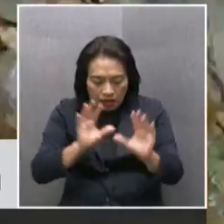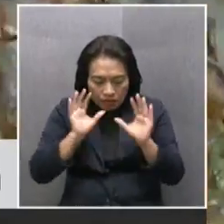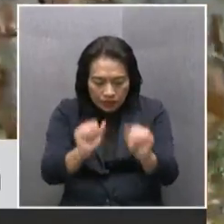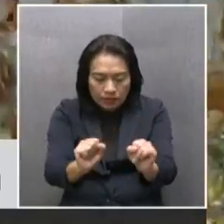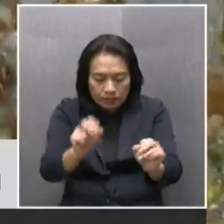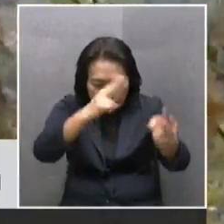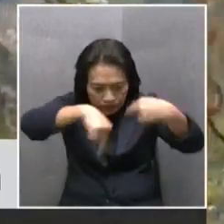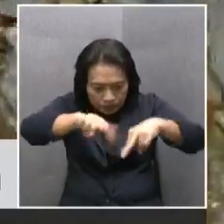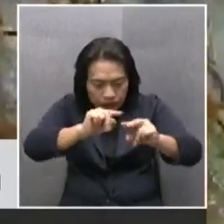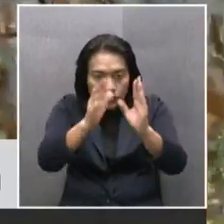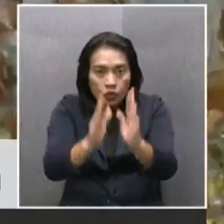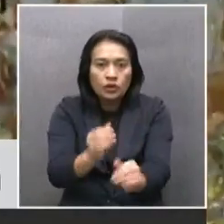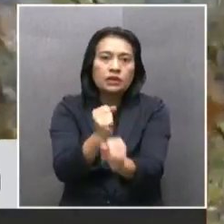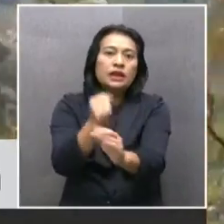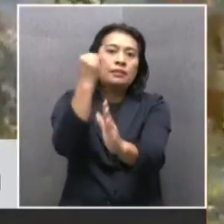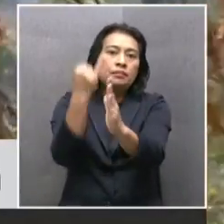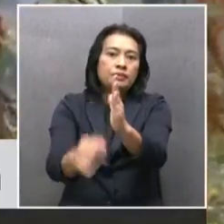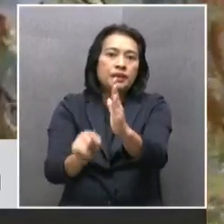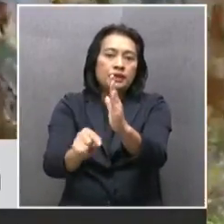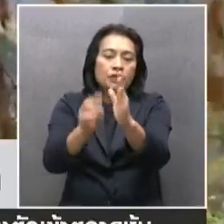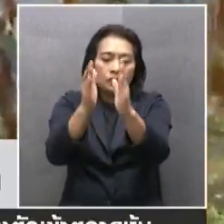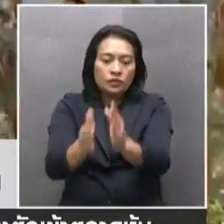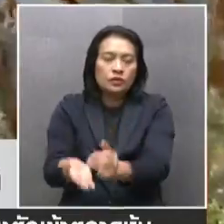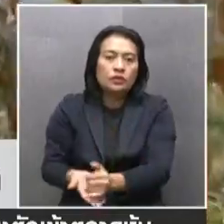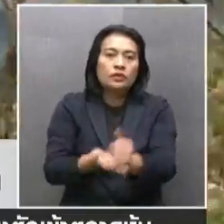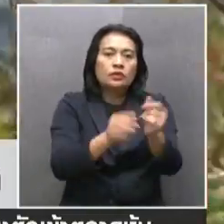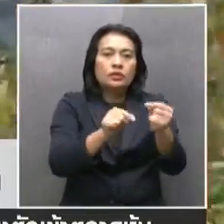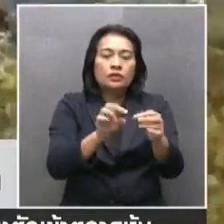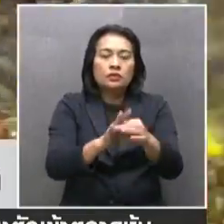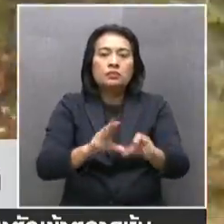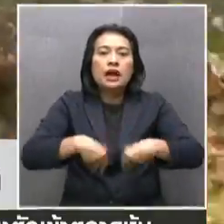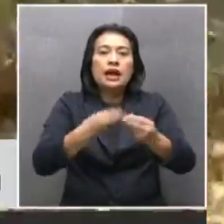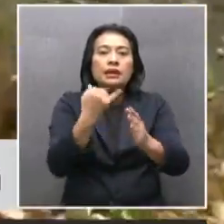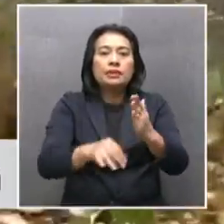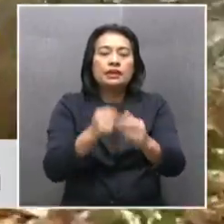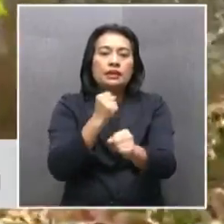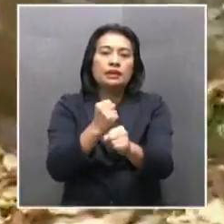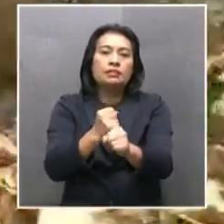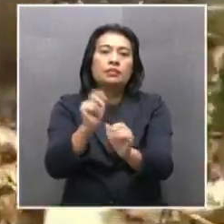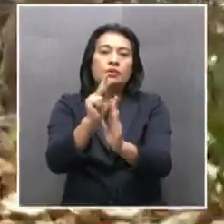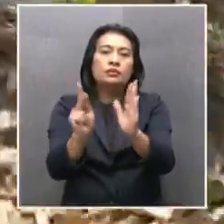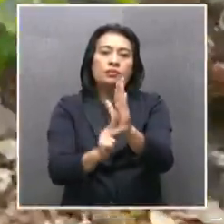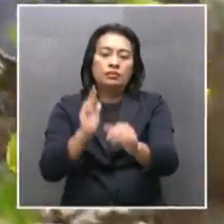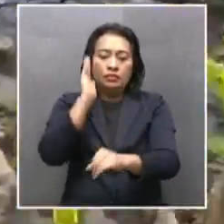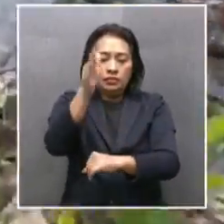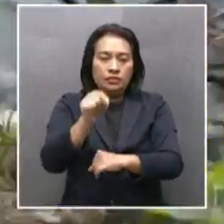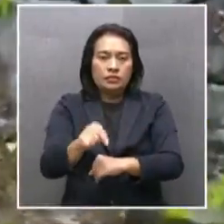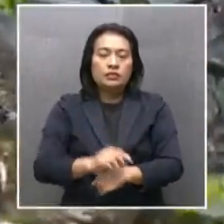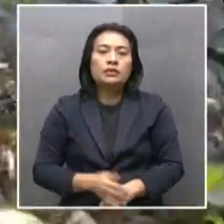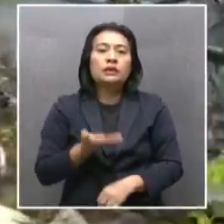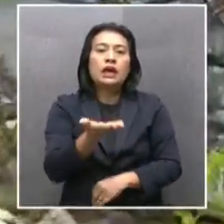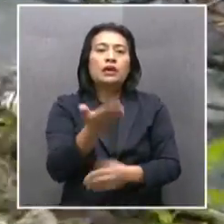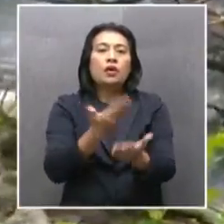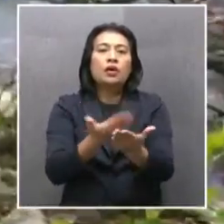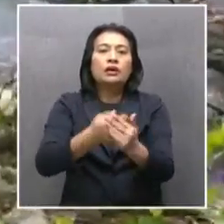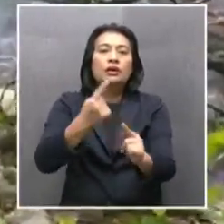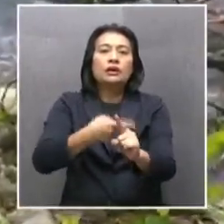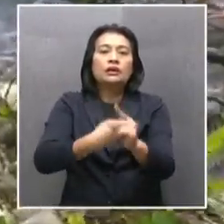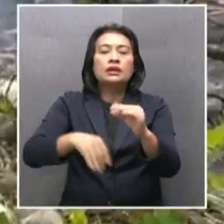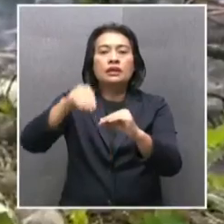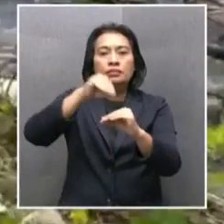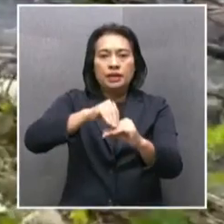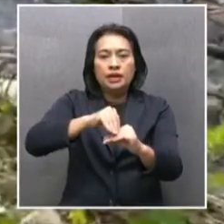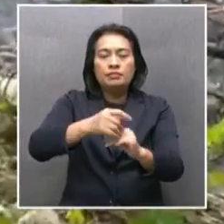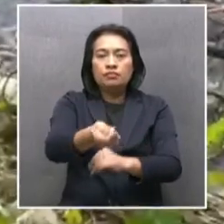บคุมผู้ต้องหานำส่งพนักงานสอบสวนเพื่อดำเนินคดีเป็นต้นนะครับเนี่ยก็อยากจะให้มีการปรับเพิ่มขึ้นค่าตอบ